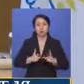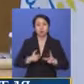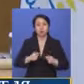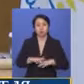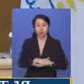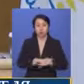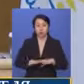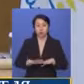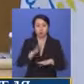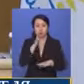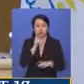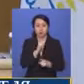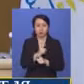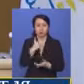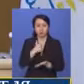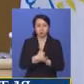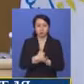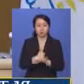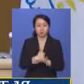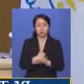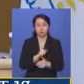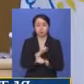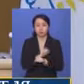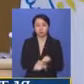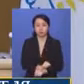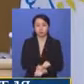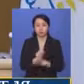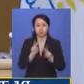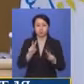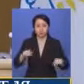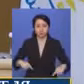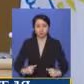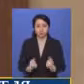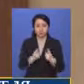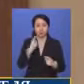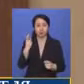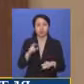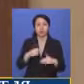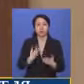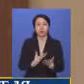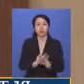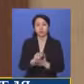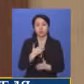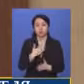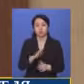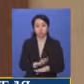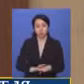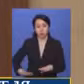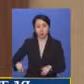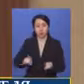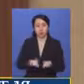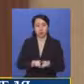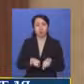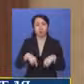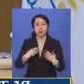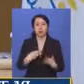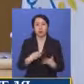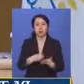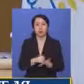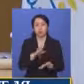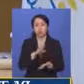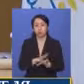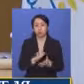период эпидемии. Глава финрегулятора остановился на мерах по восстановлению экономики и обеспечению финансовой стабильности в стране, а также